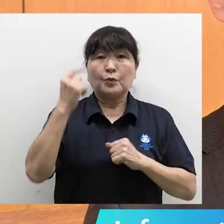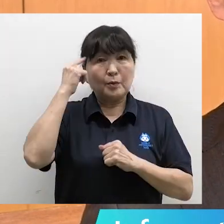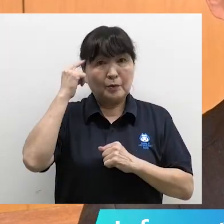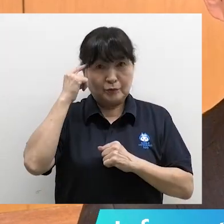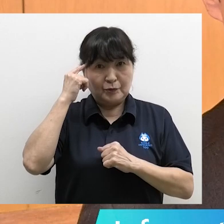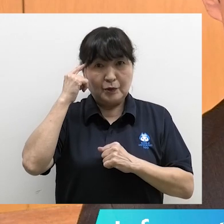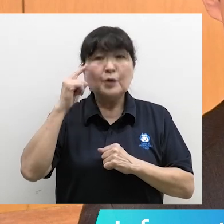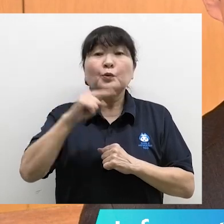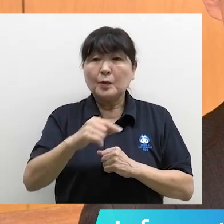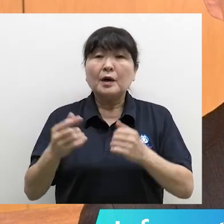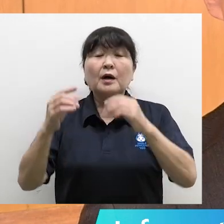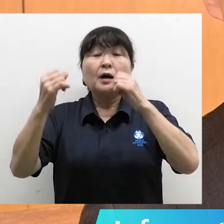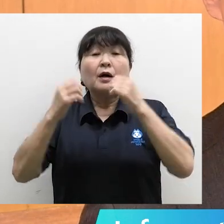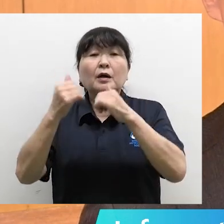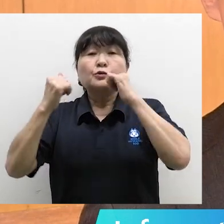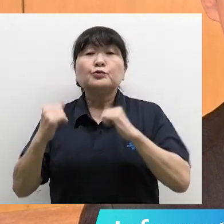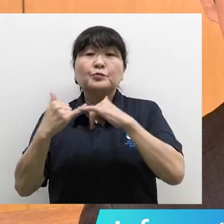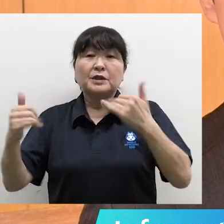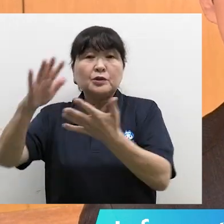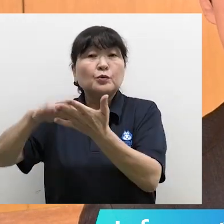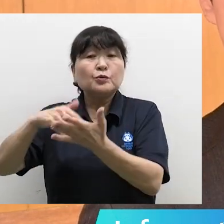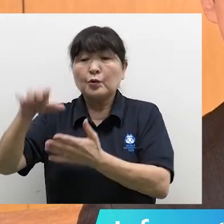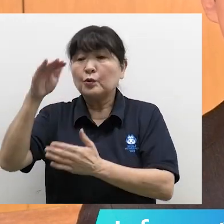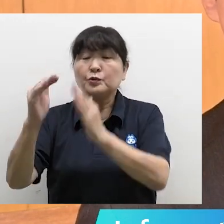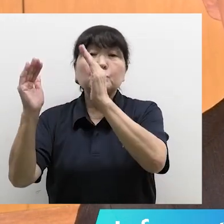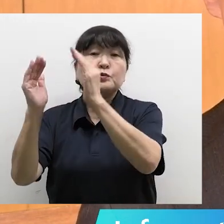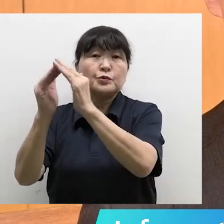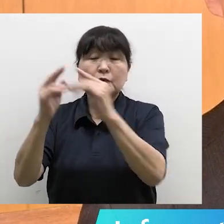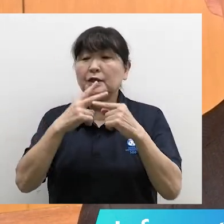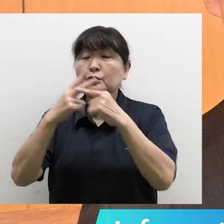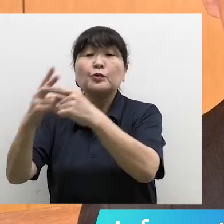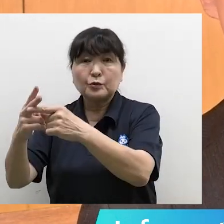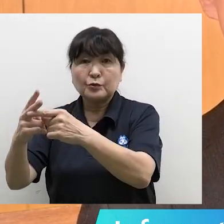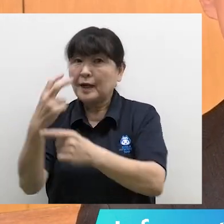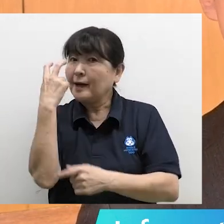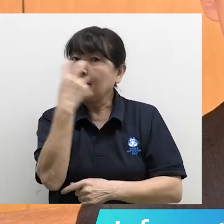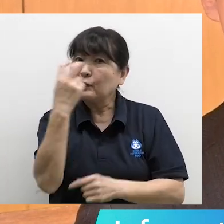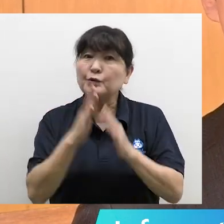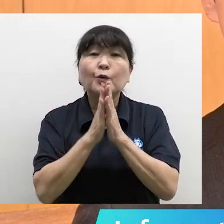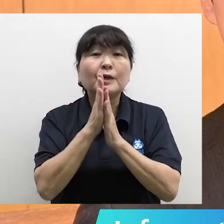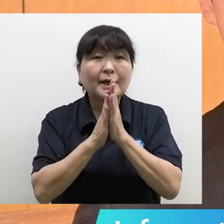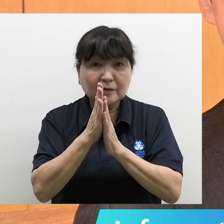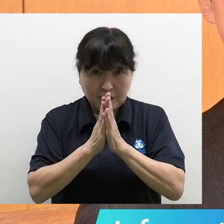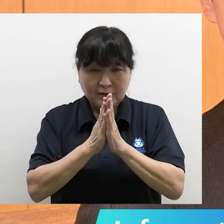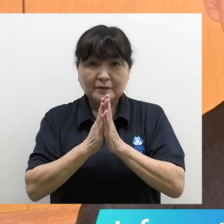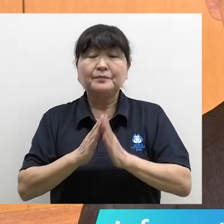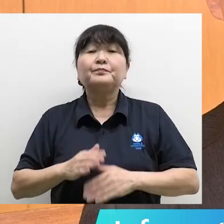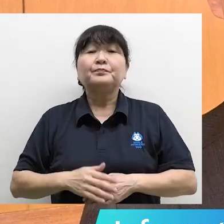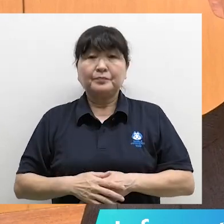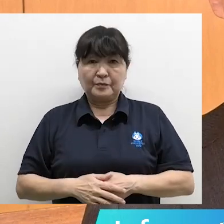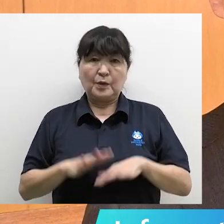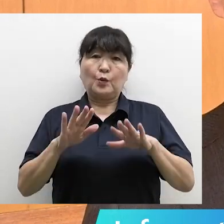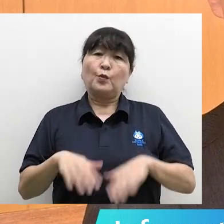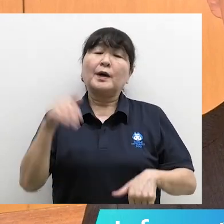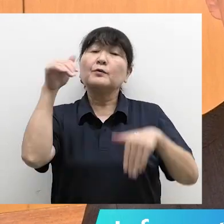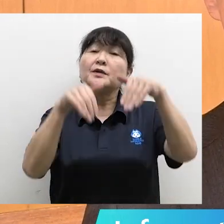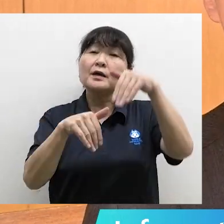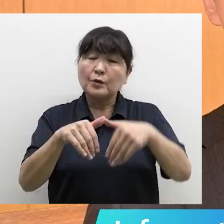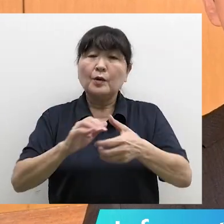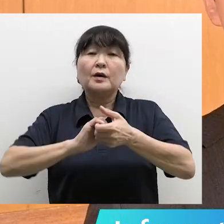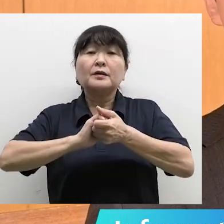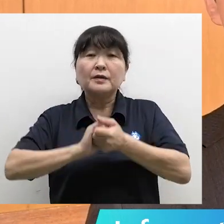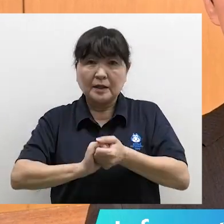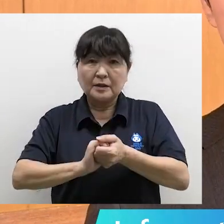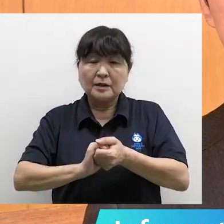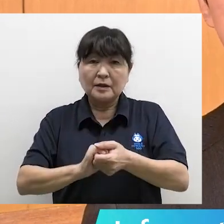ますので、お間違いのないようにお願いをしたいと思います。この今回の総選挙ですね、ぜひ皆さん有権者とし